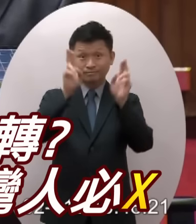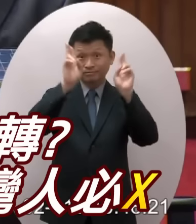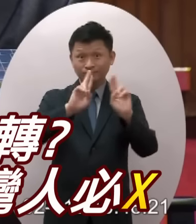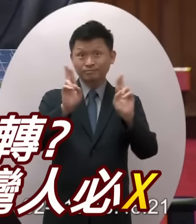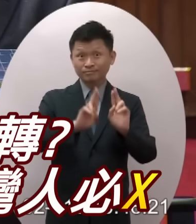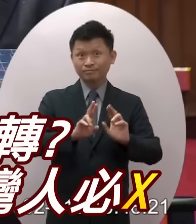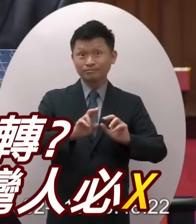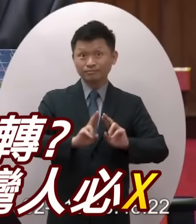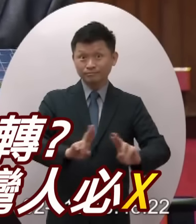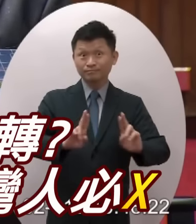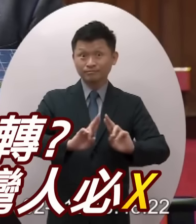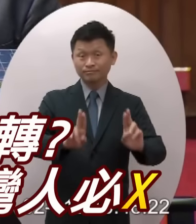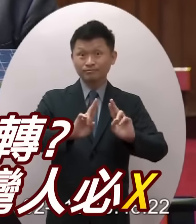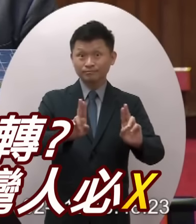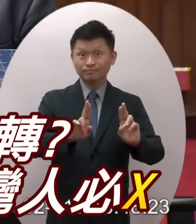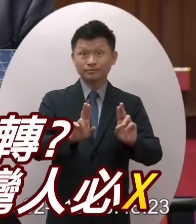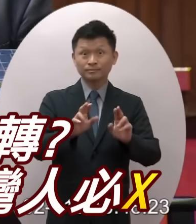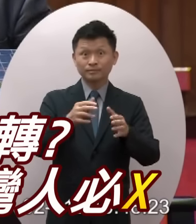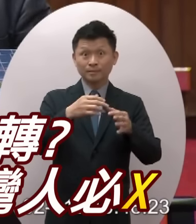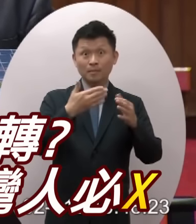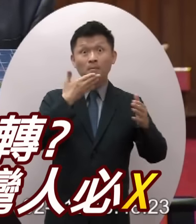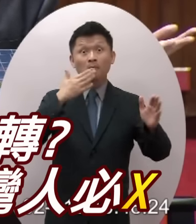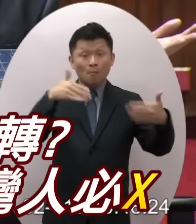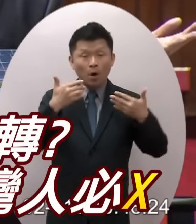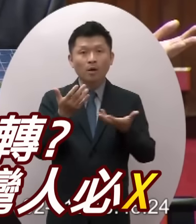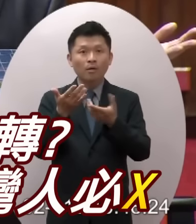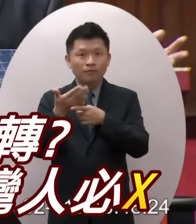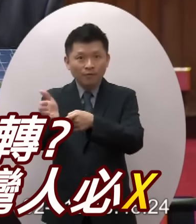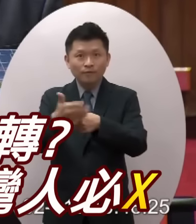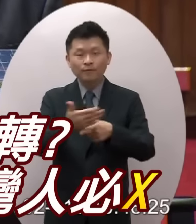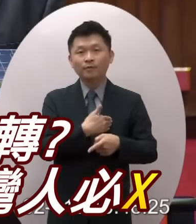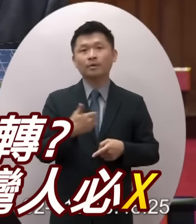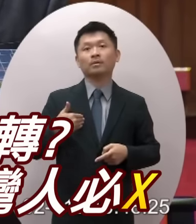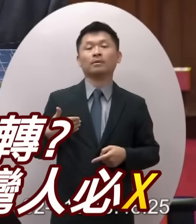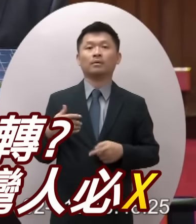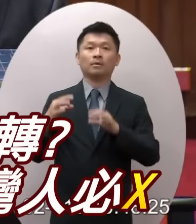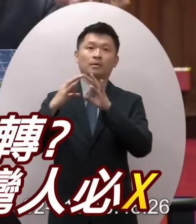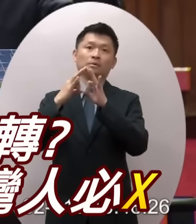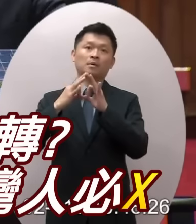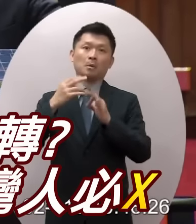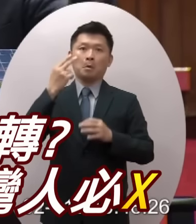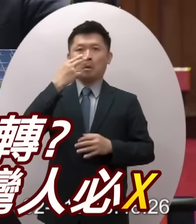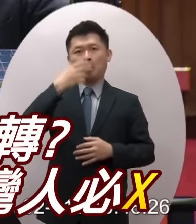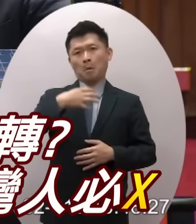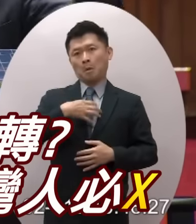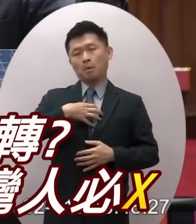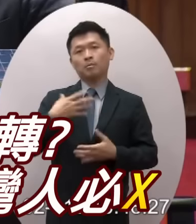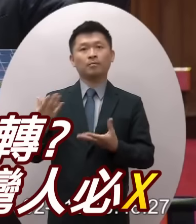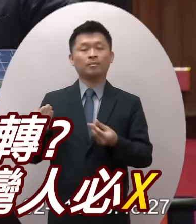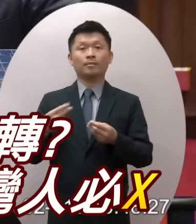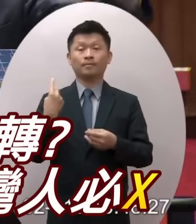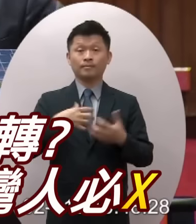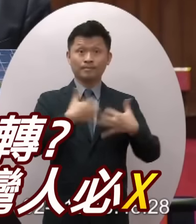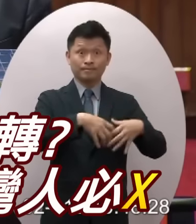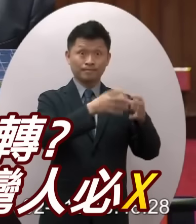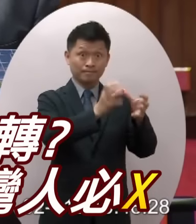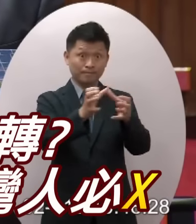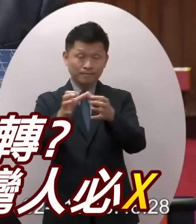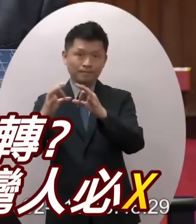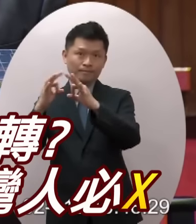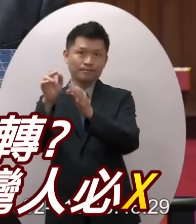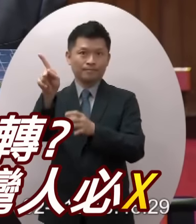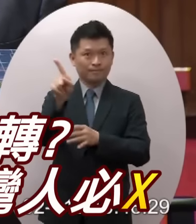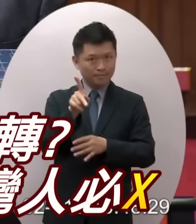入会当摊平啊，所以银行无风险嘛。过来，伊的设备银行同款会当贷款